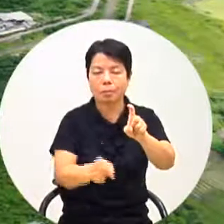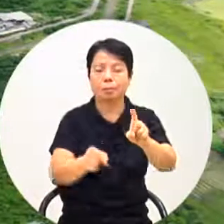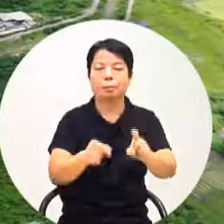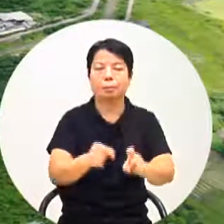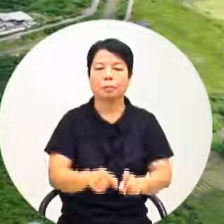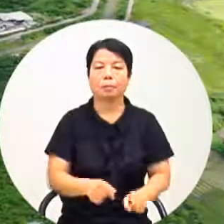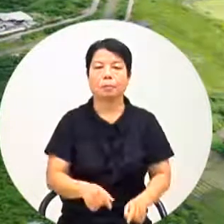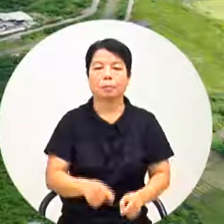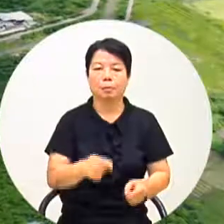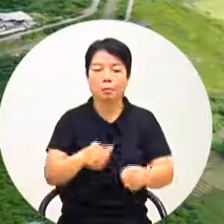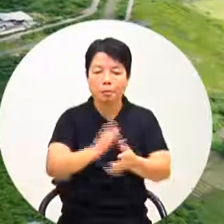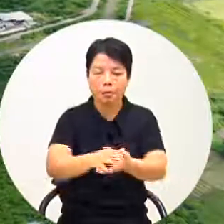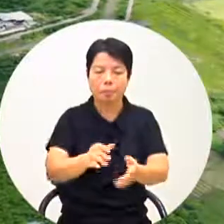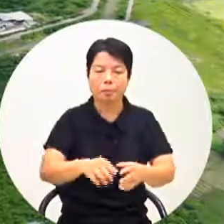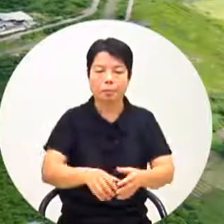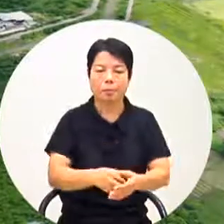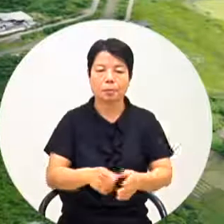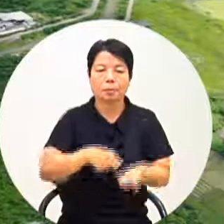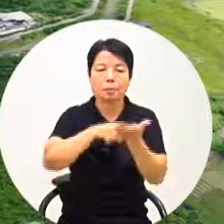10月份的报内政部来审议。